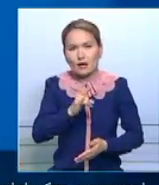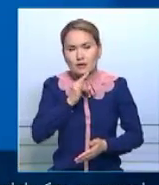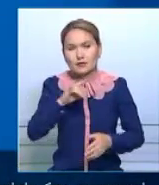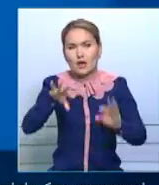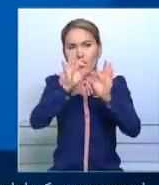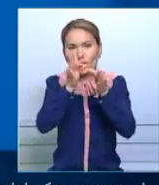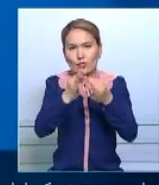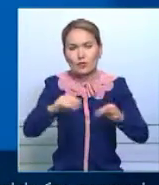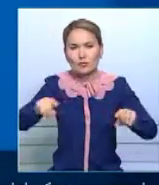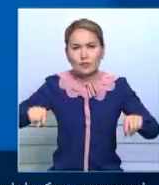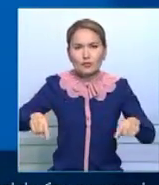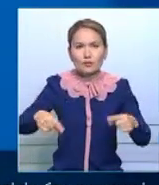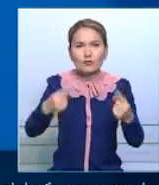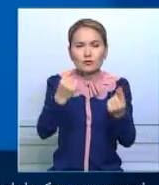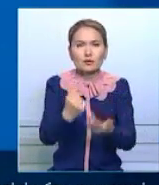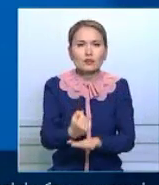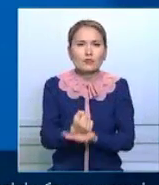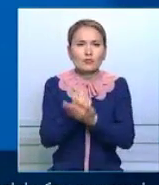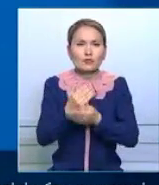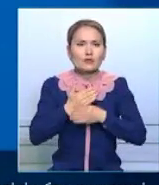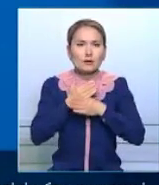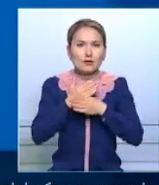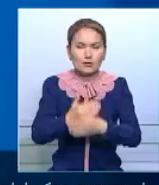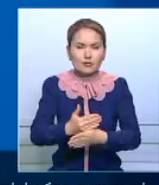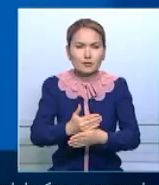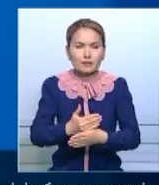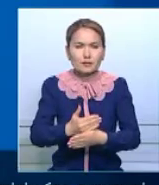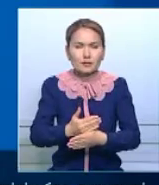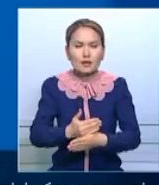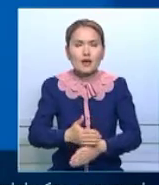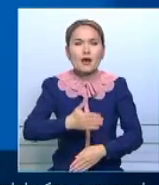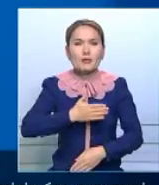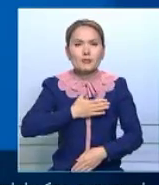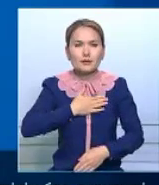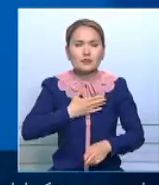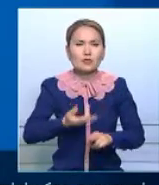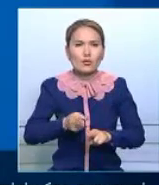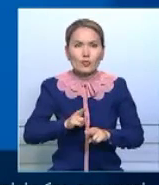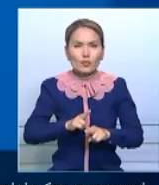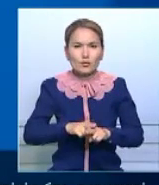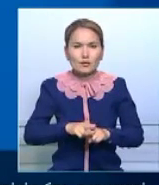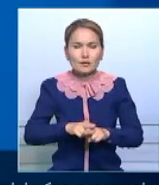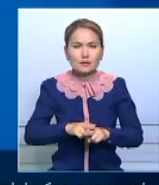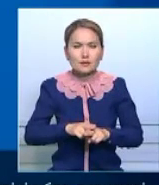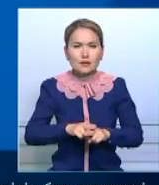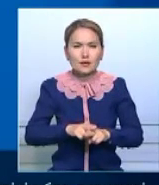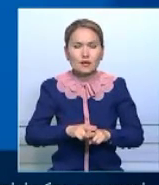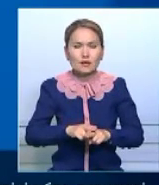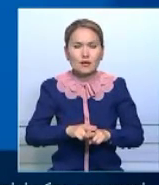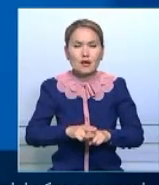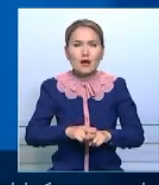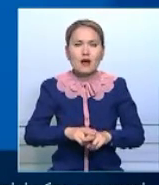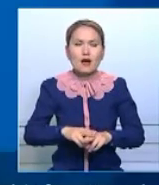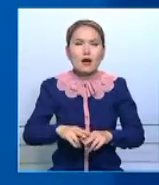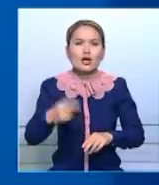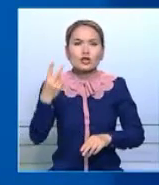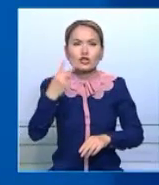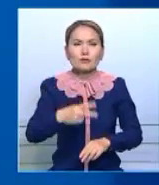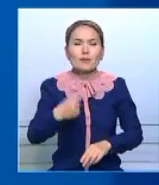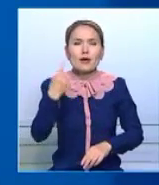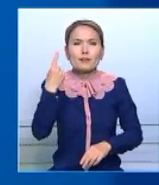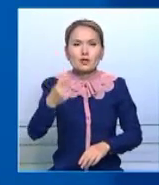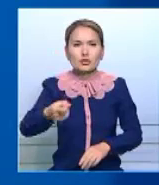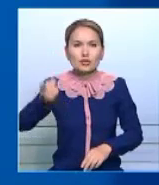әрқашанда қолдаймыз, біз оған парызбыз, бірақ бір орында отыруға болмайды. 21-ші